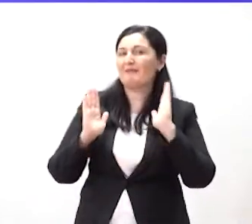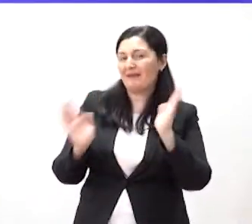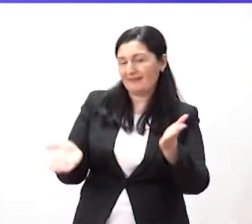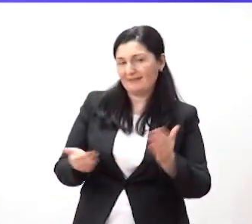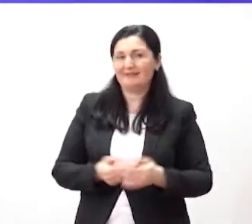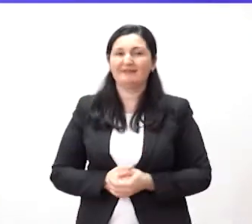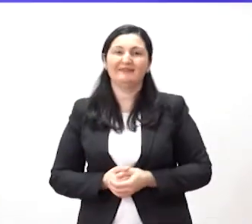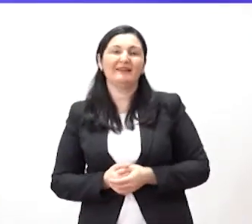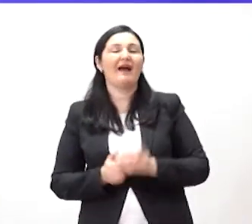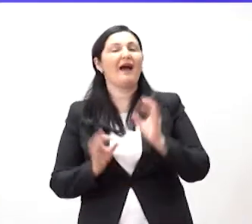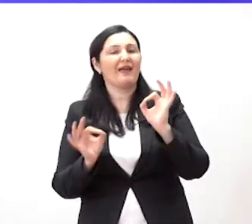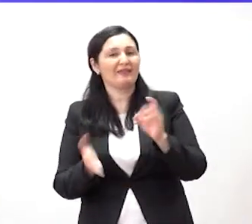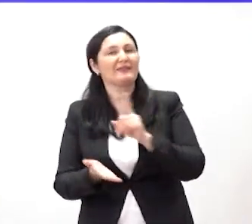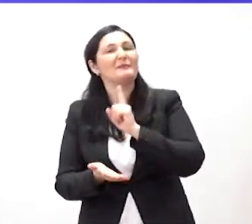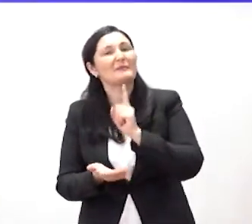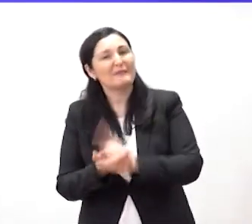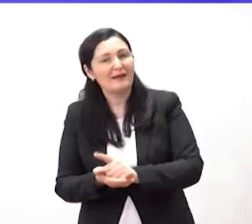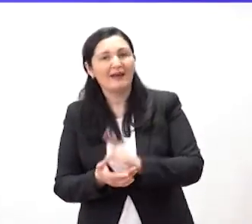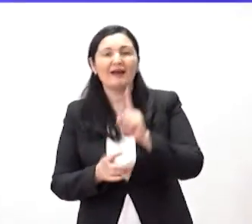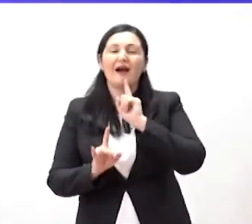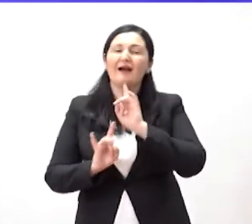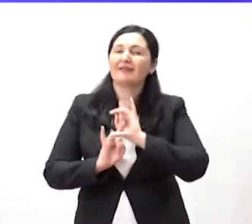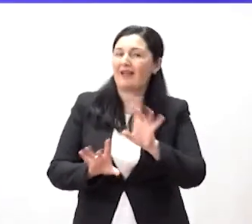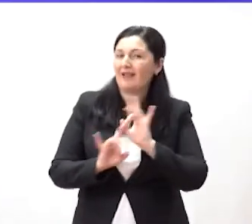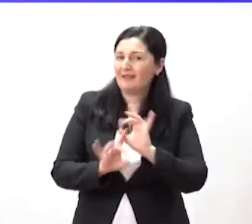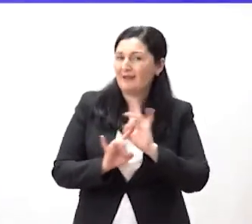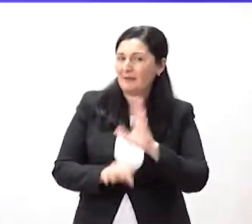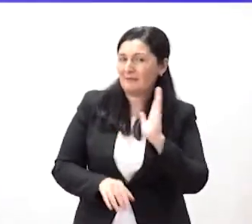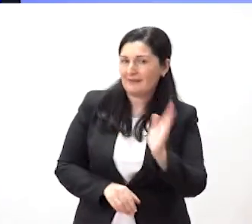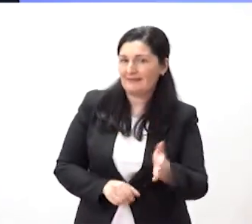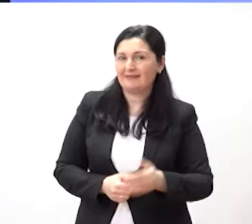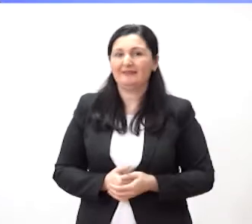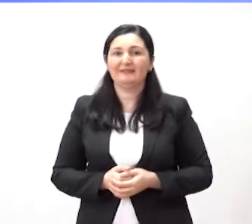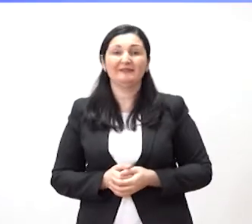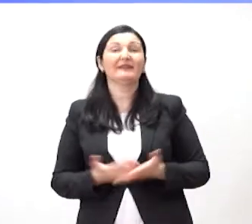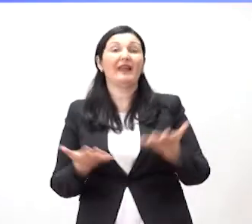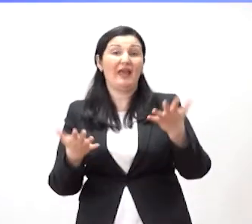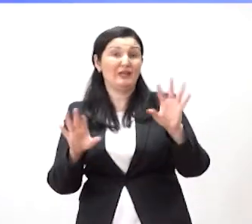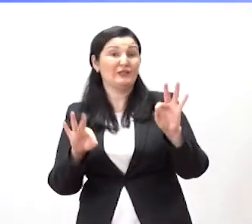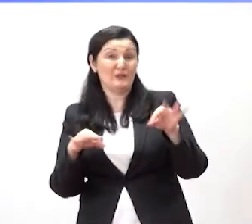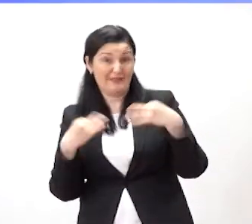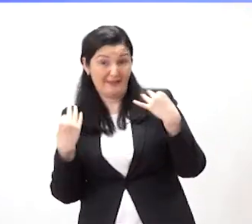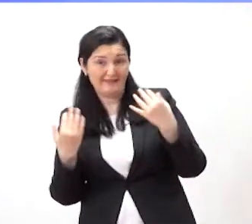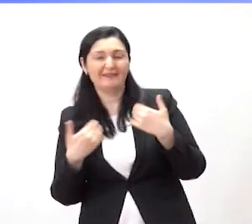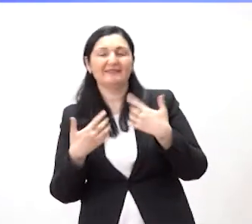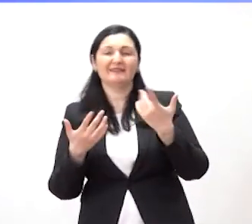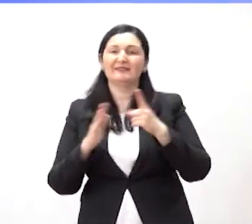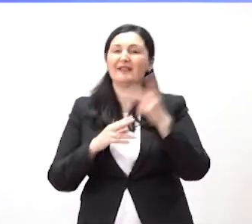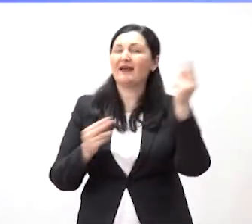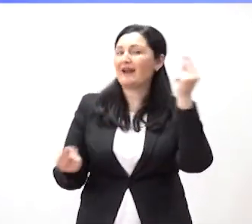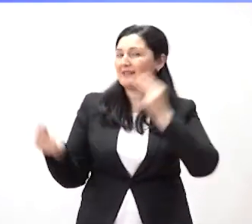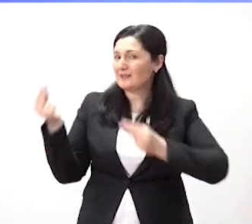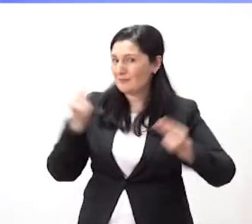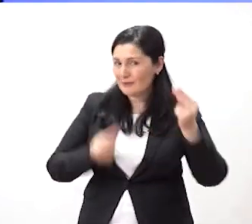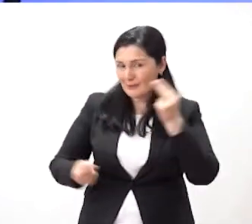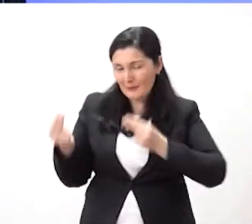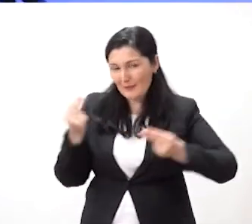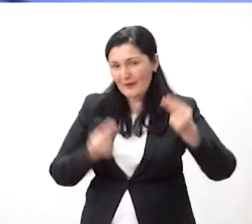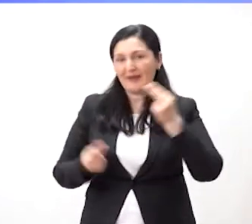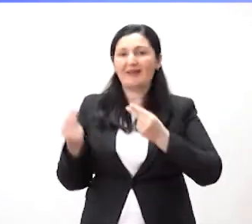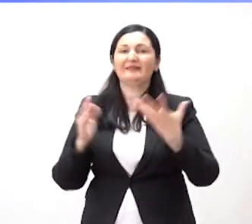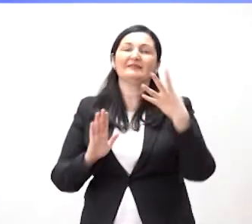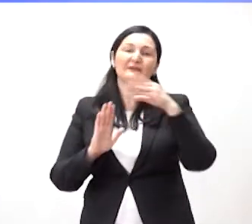حتما توصیه میدیم و نقل هم میکنم. اگر اجازه دهید رسم هایش رو نیز تصویر